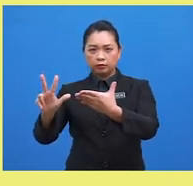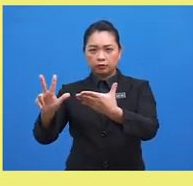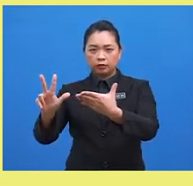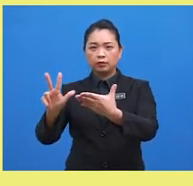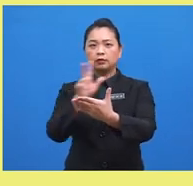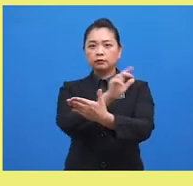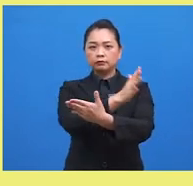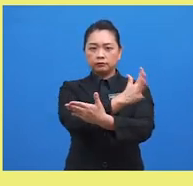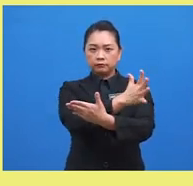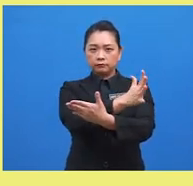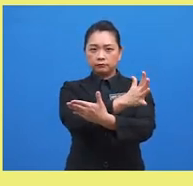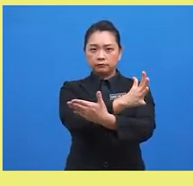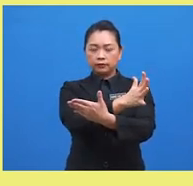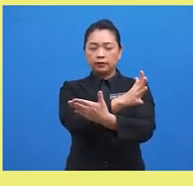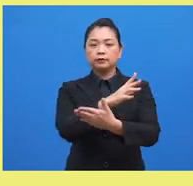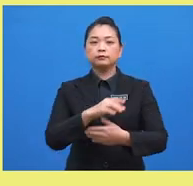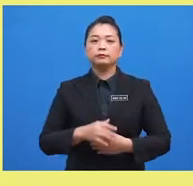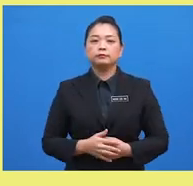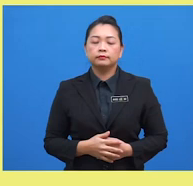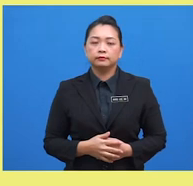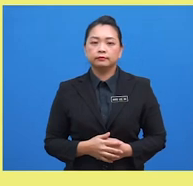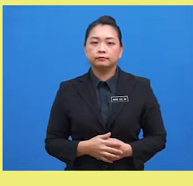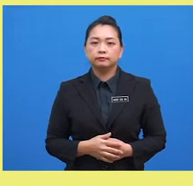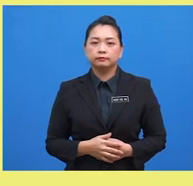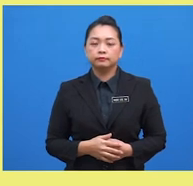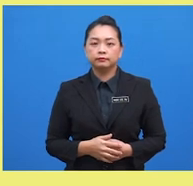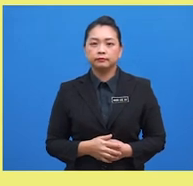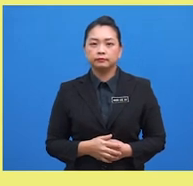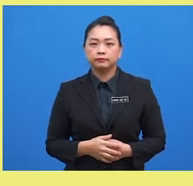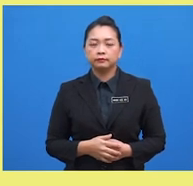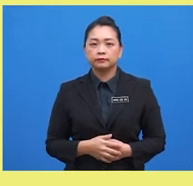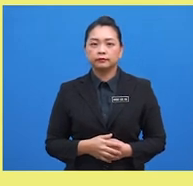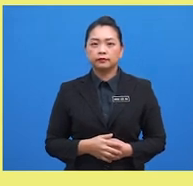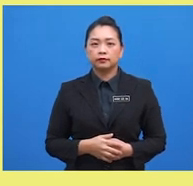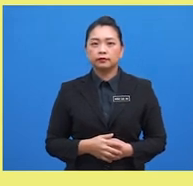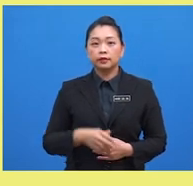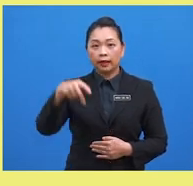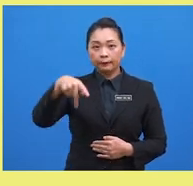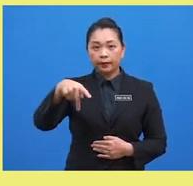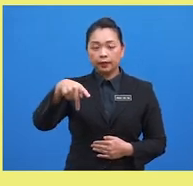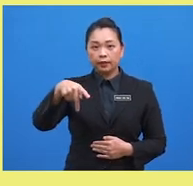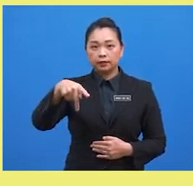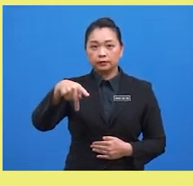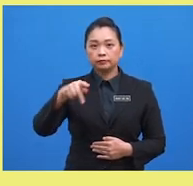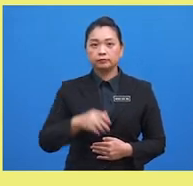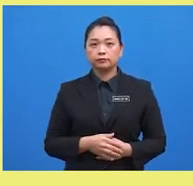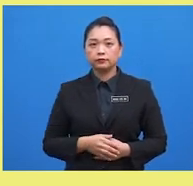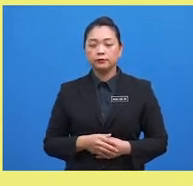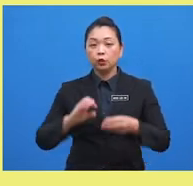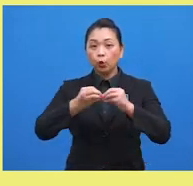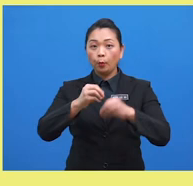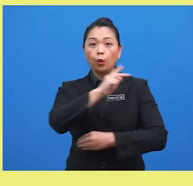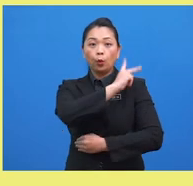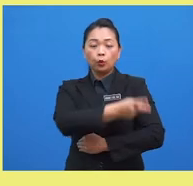dan lebih kecil atau sama dengan 15. Set P ialah nombor